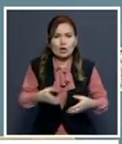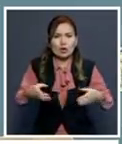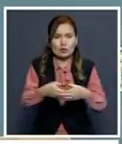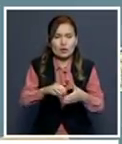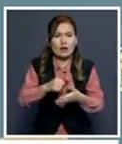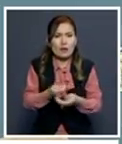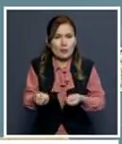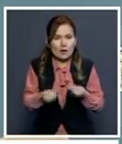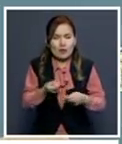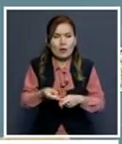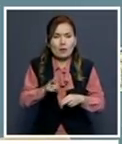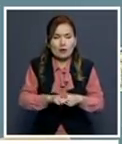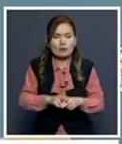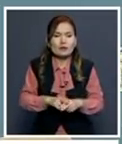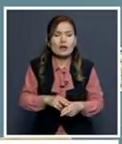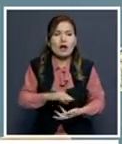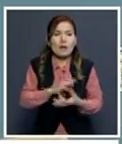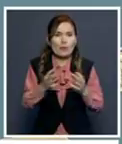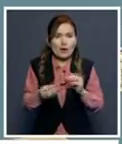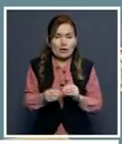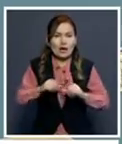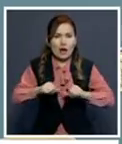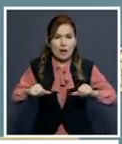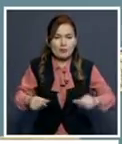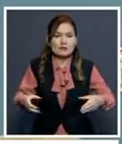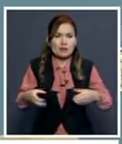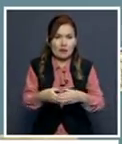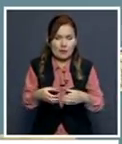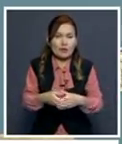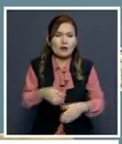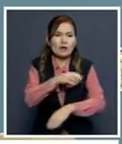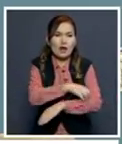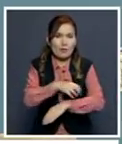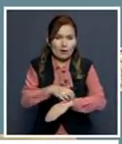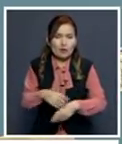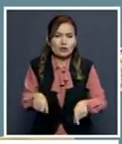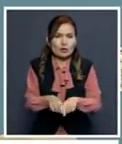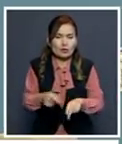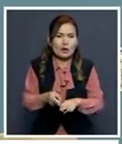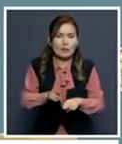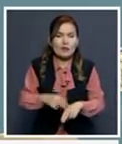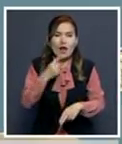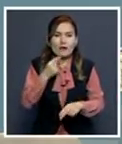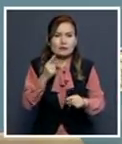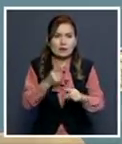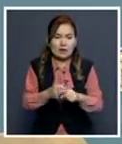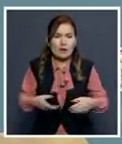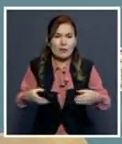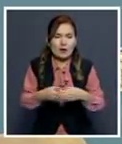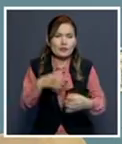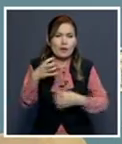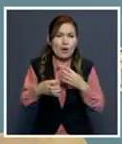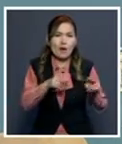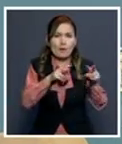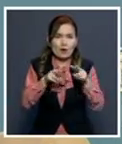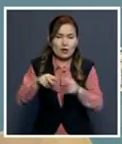де Мистура, Біріккен ұлттар ұйымының босқындар істері жөніндегі жоғарғы комиссарының басқармасынан және Қызыл Крест халықаралық комитетінен байқаушылар